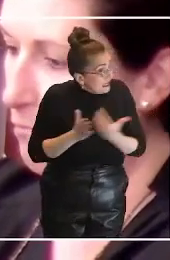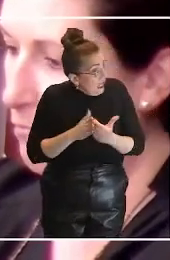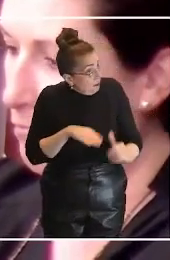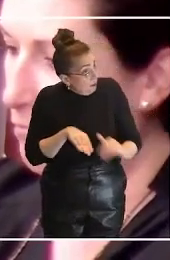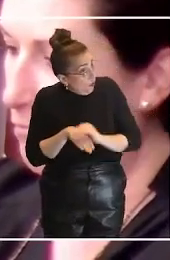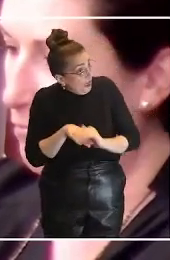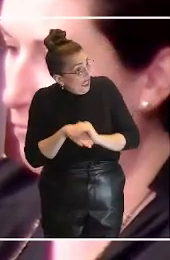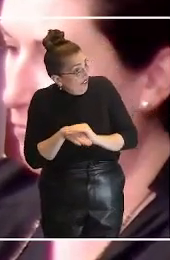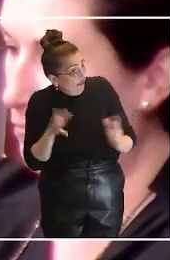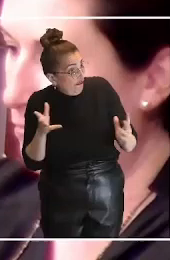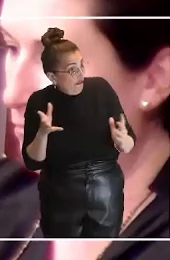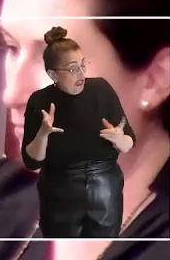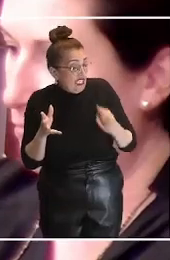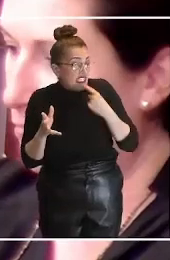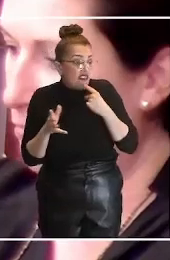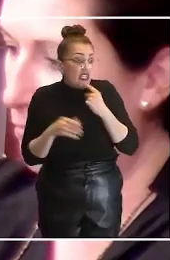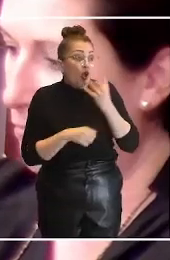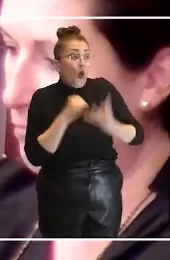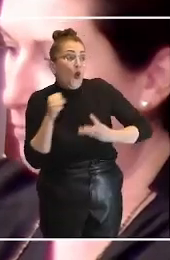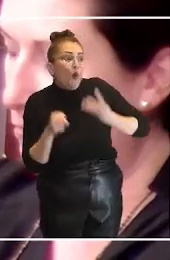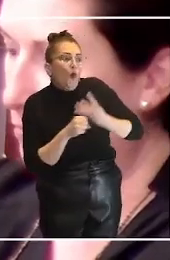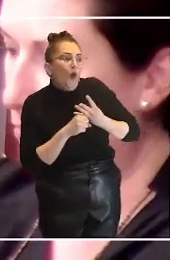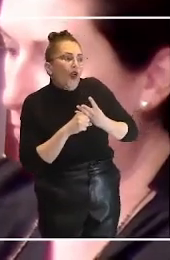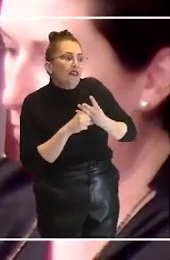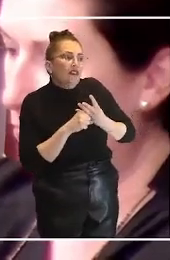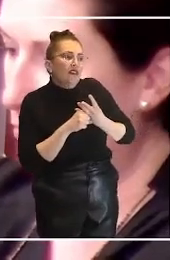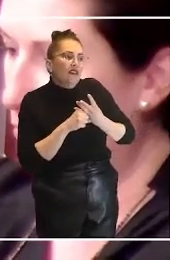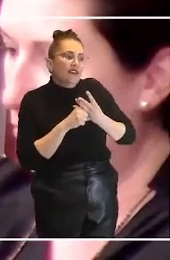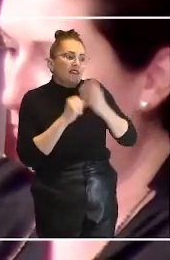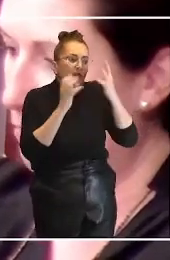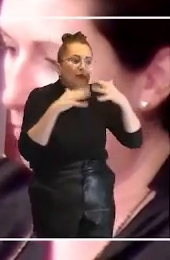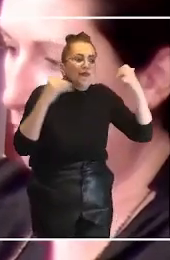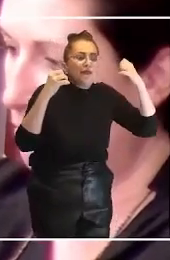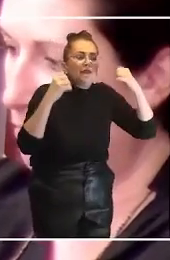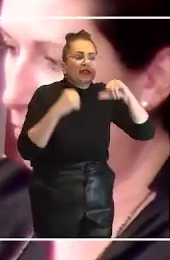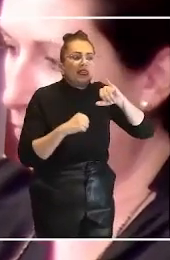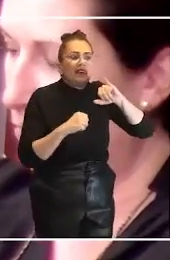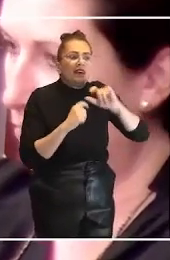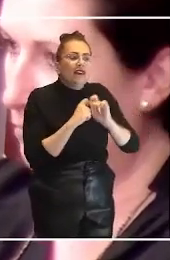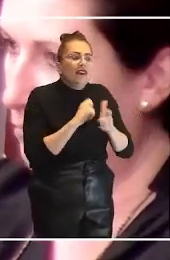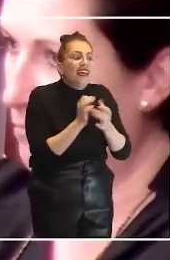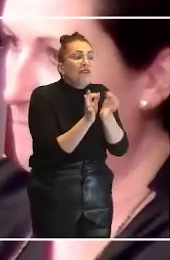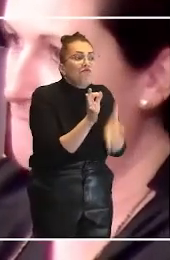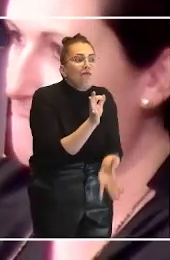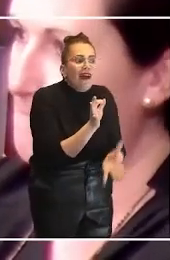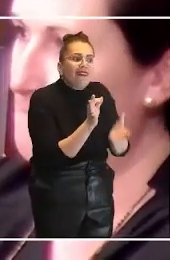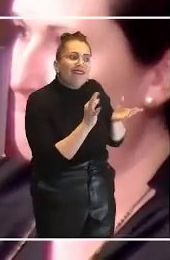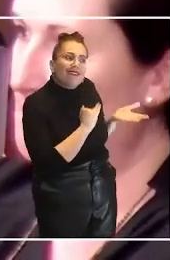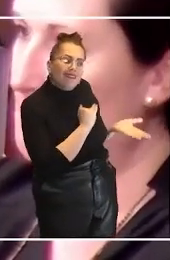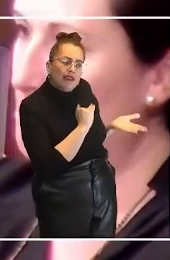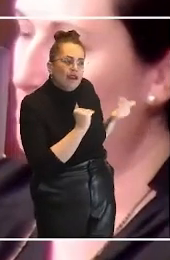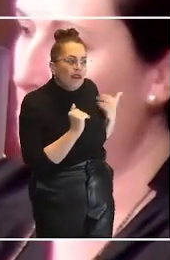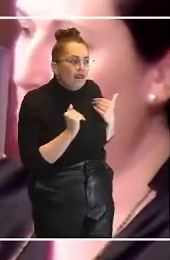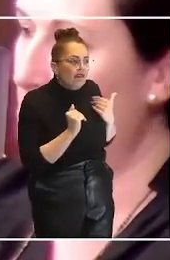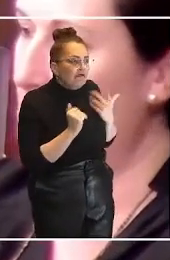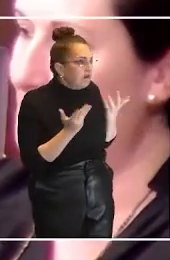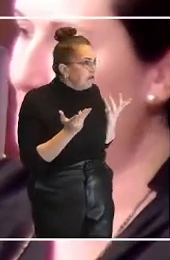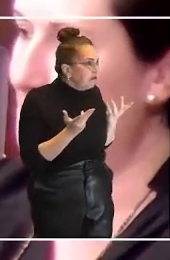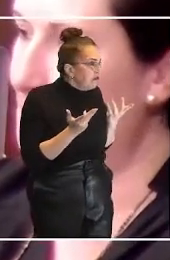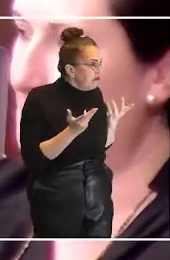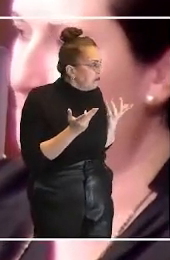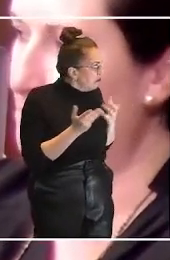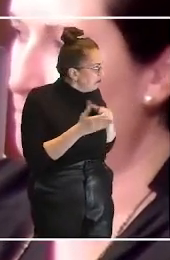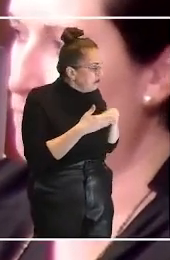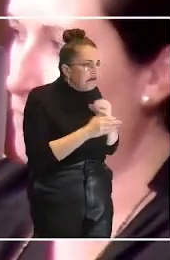caution internationale au World Impact Summit. Alors, monsieur le maire, je vais vous citer le rapport annexé au Conseil, c'est-à-dire ce document succinct qui vient de nous être